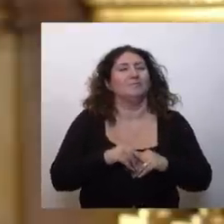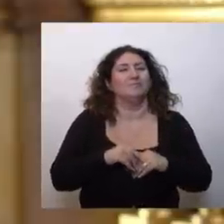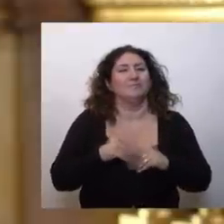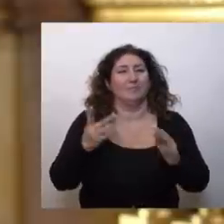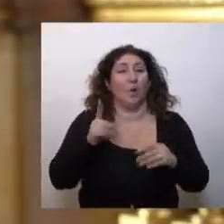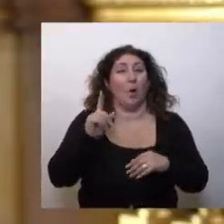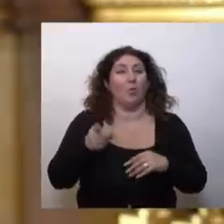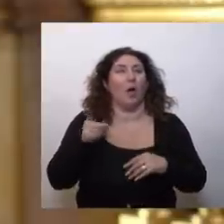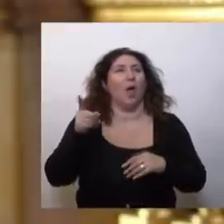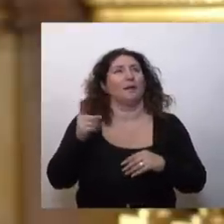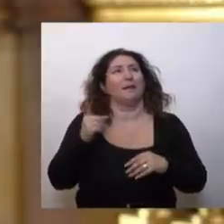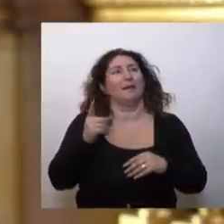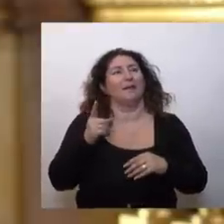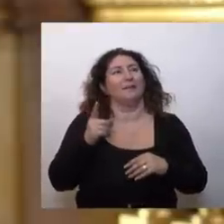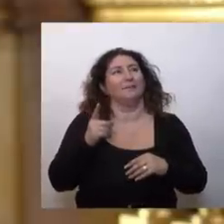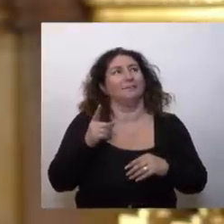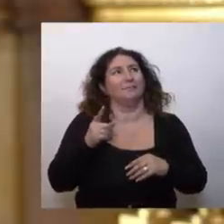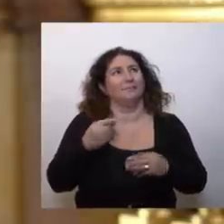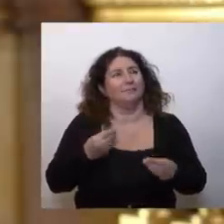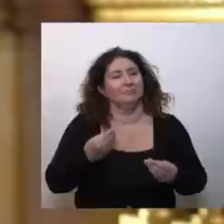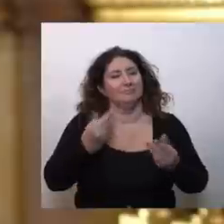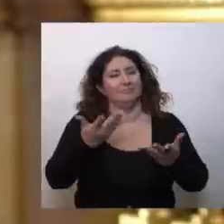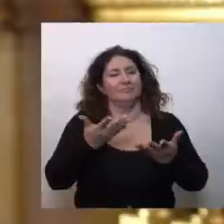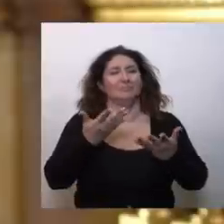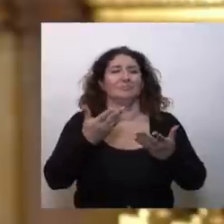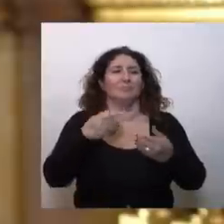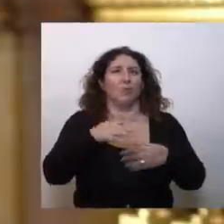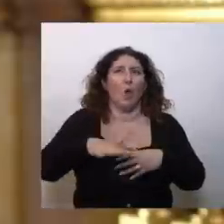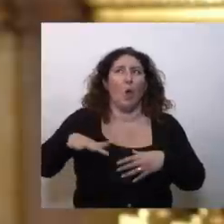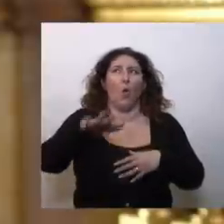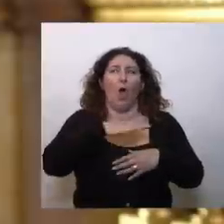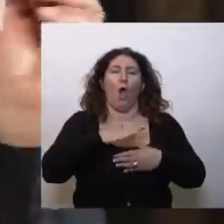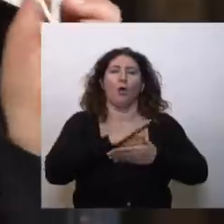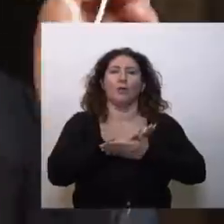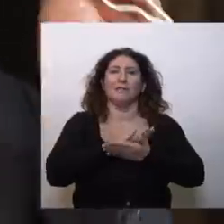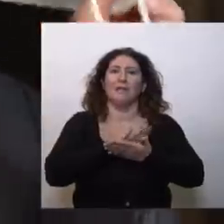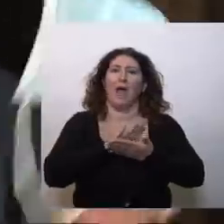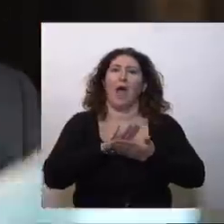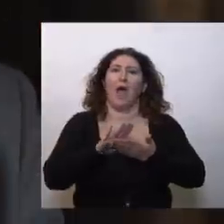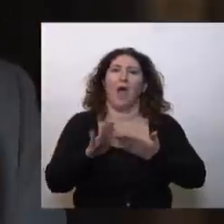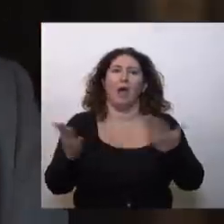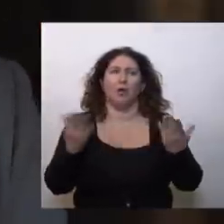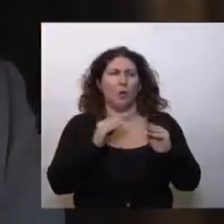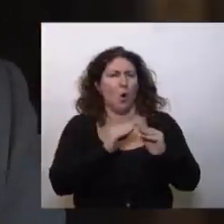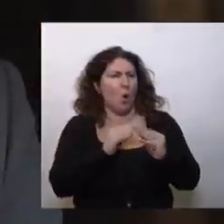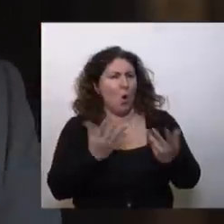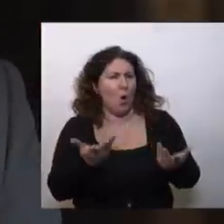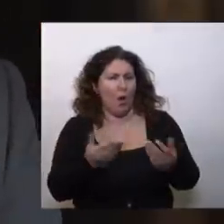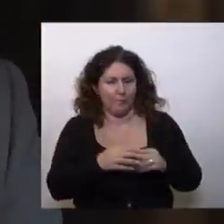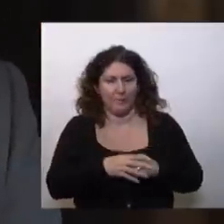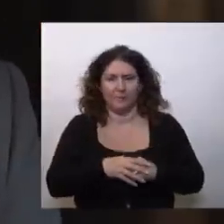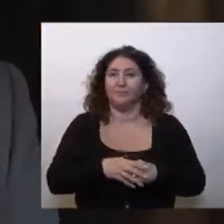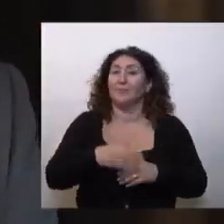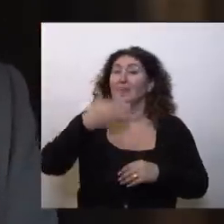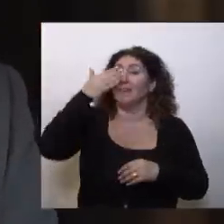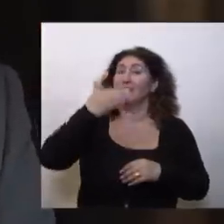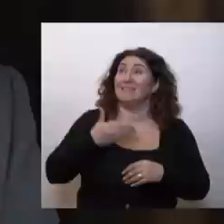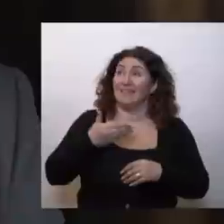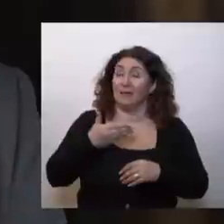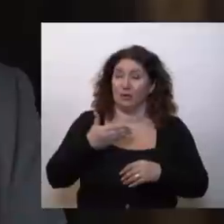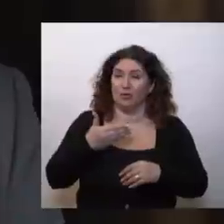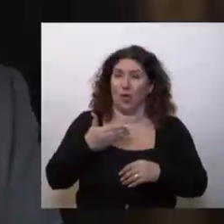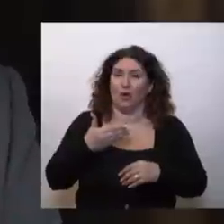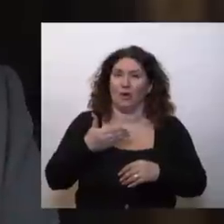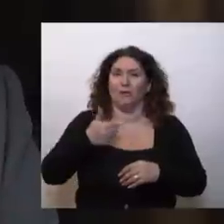inteso esprimere la sacralità di questo luogo in relazione alla Sindone? La Sindone arrivò in questo luogo